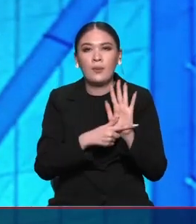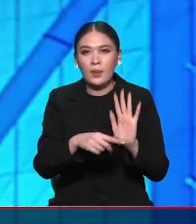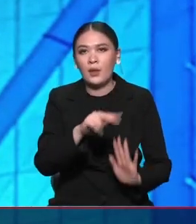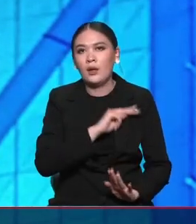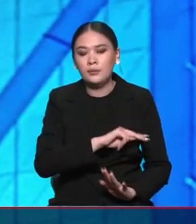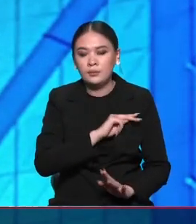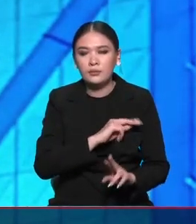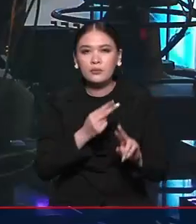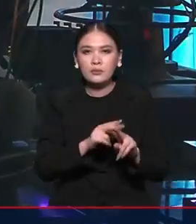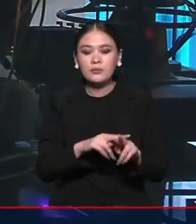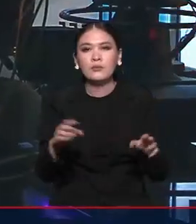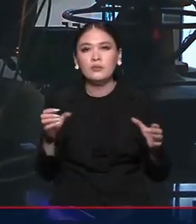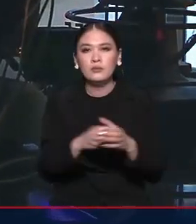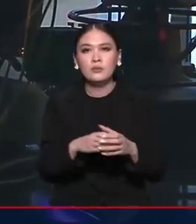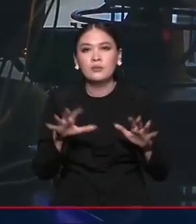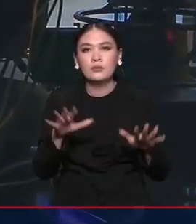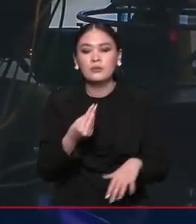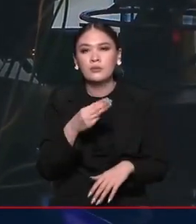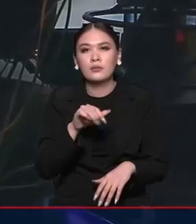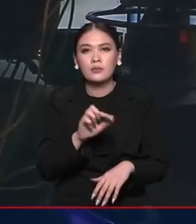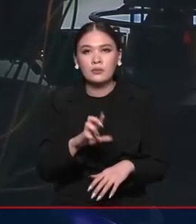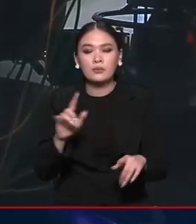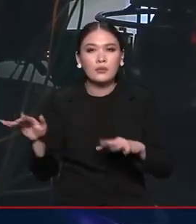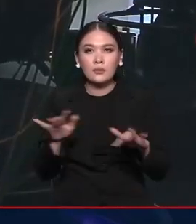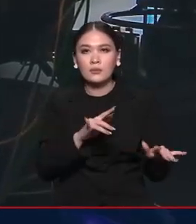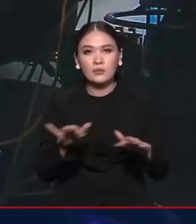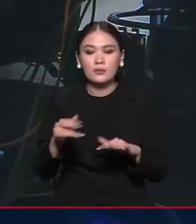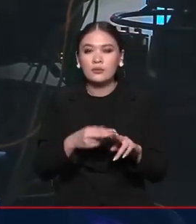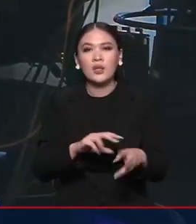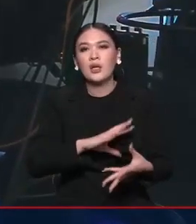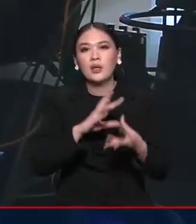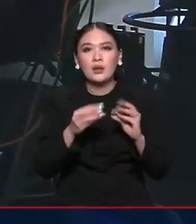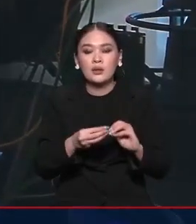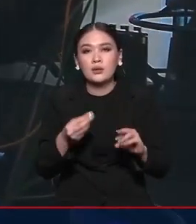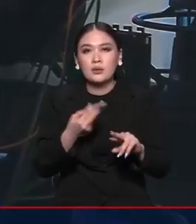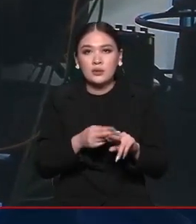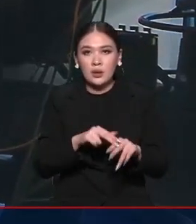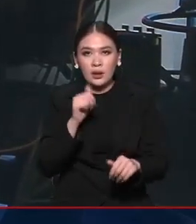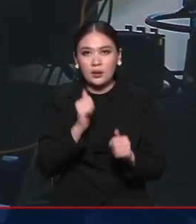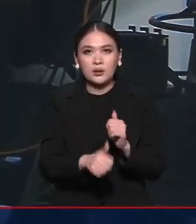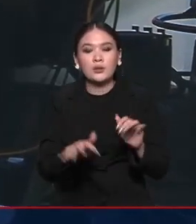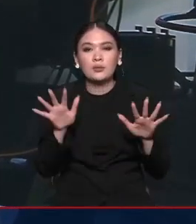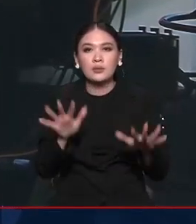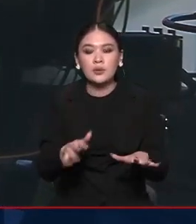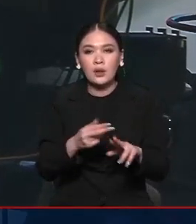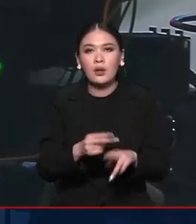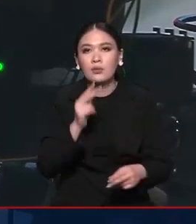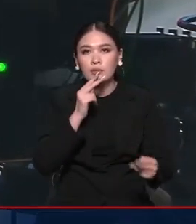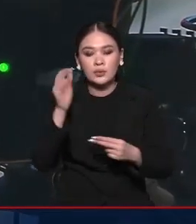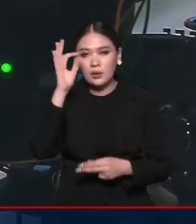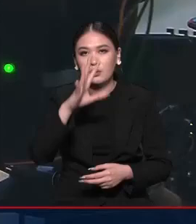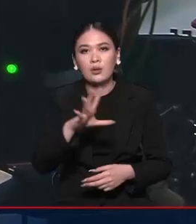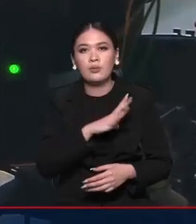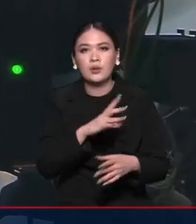Бізде өңірлердегі штабтарымызда өте белсенді. Яғни біз әр өңірге, бір өңірге азық түлік көп бару